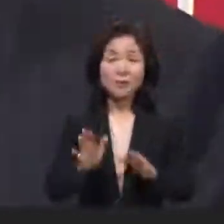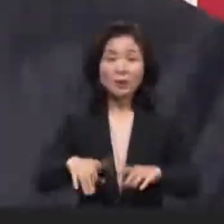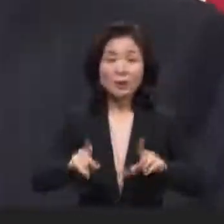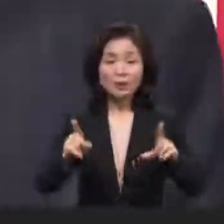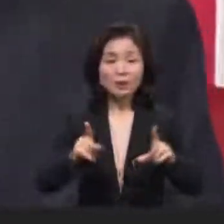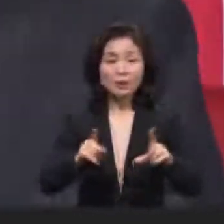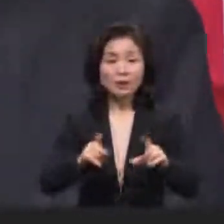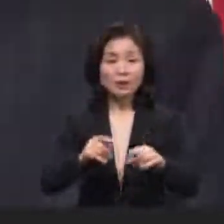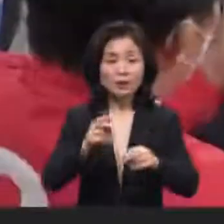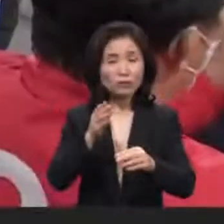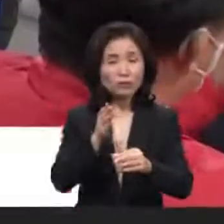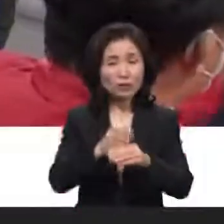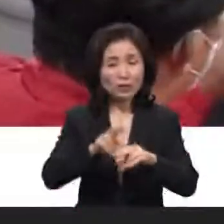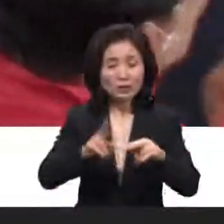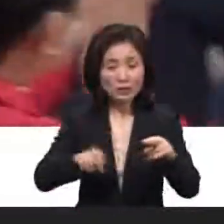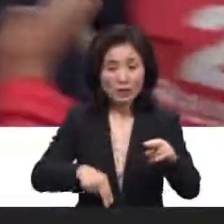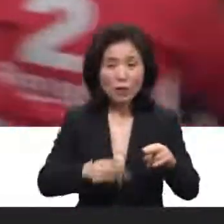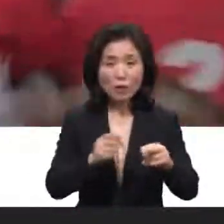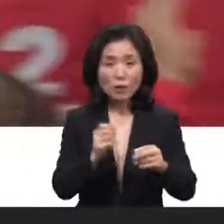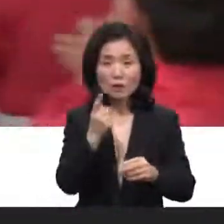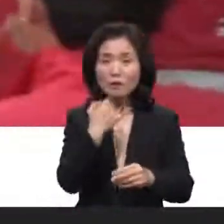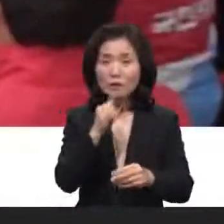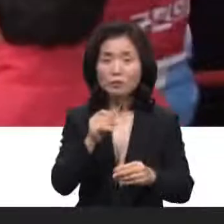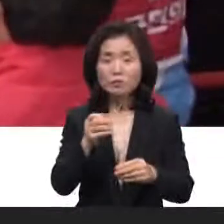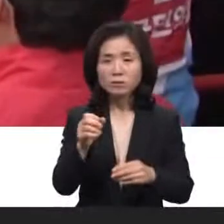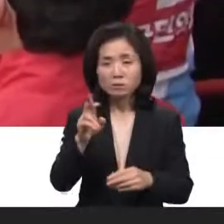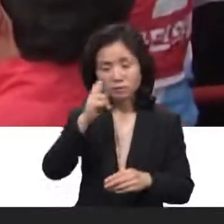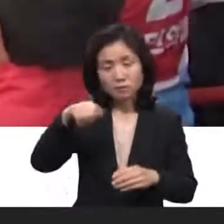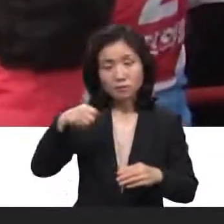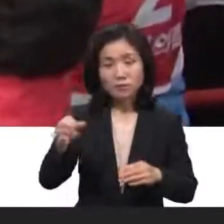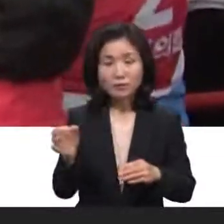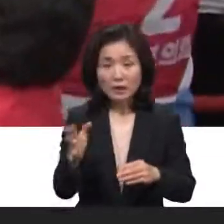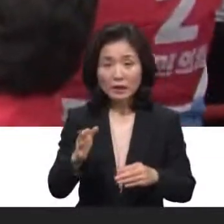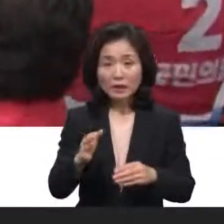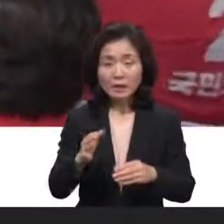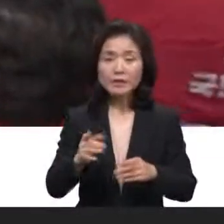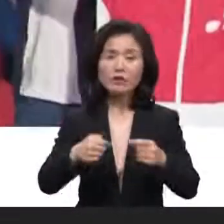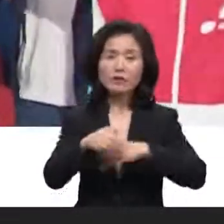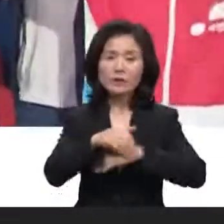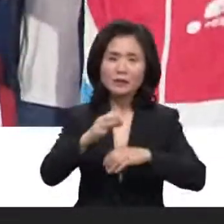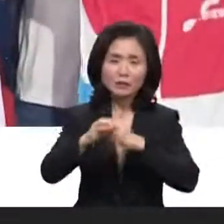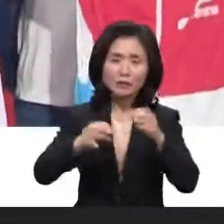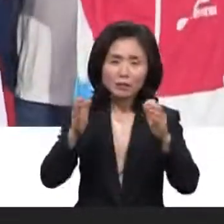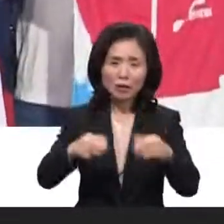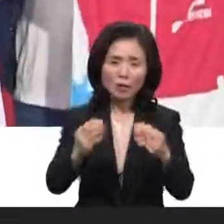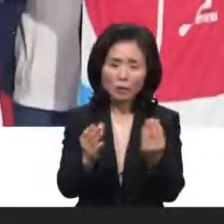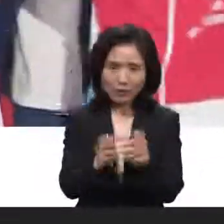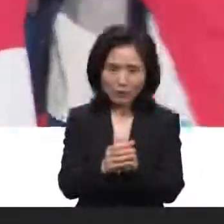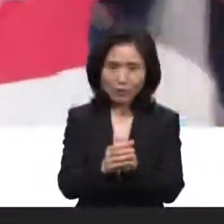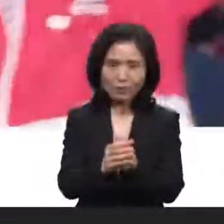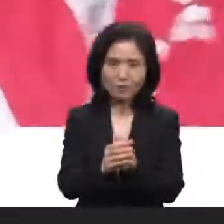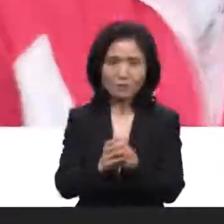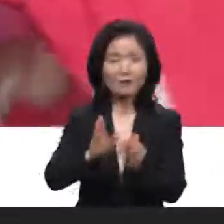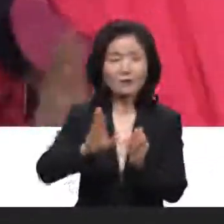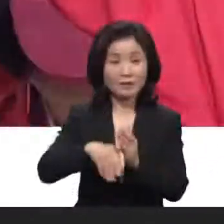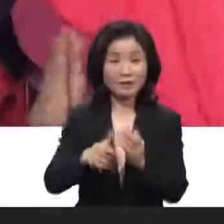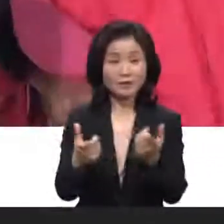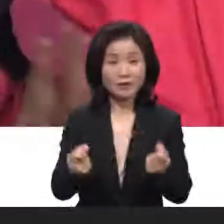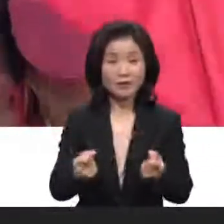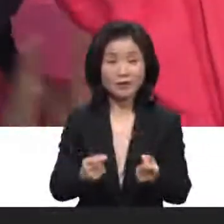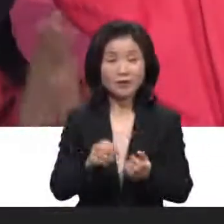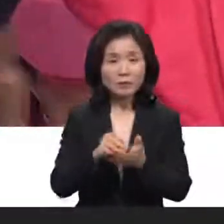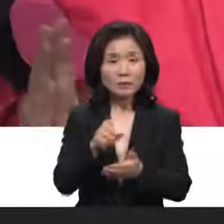진도 사태의 원인이 됐던 무상급식 정책 이 10년 만에 완성되는 바로 음식점입니다 여기에